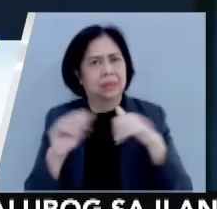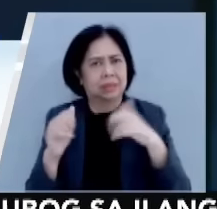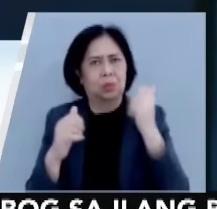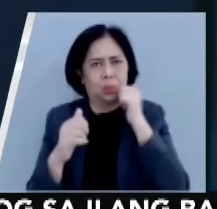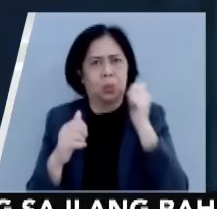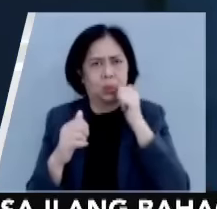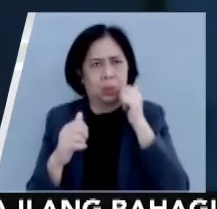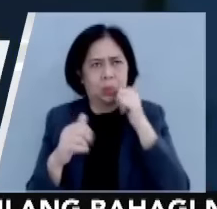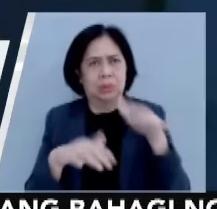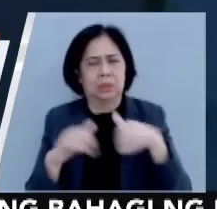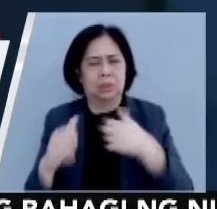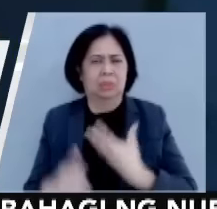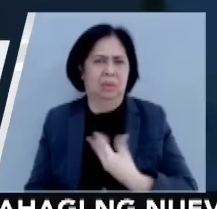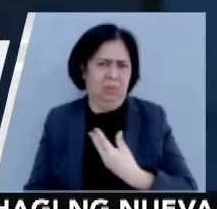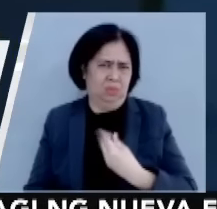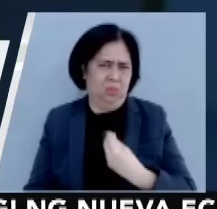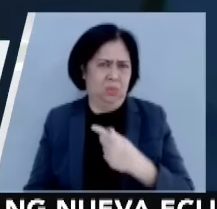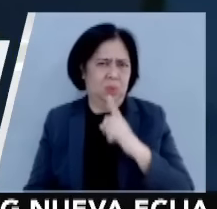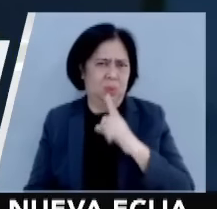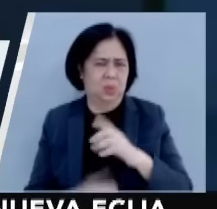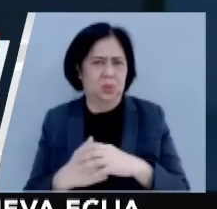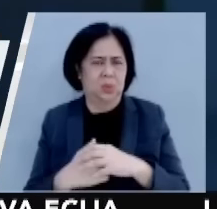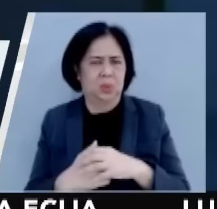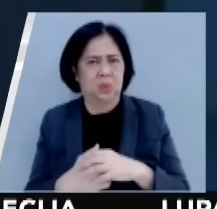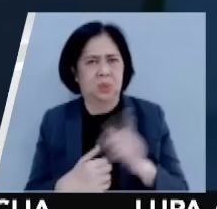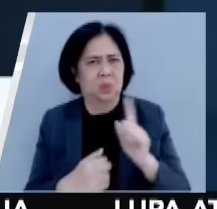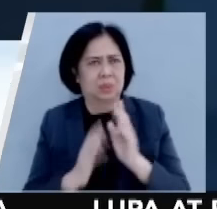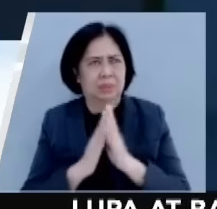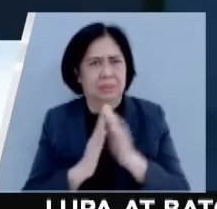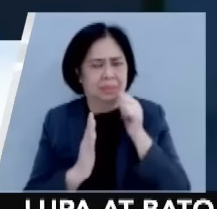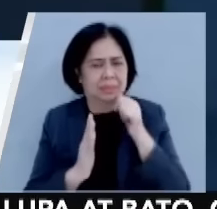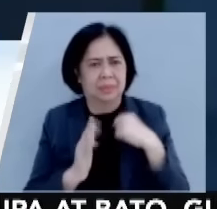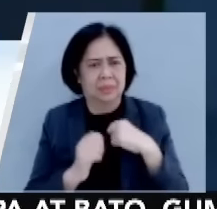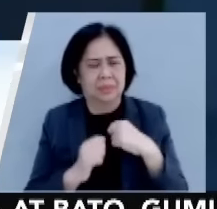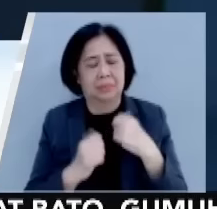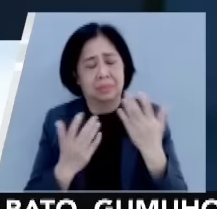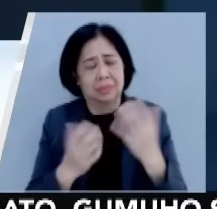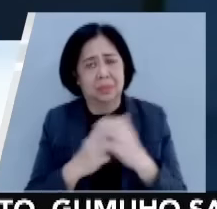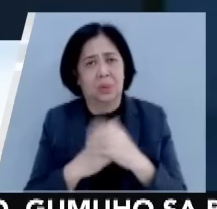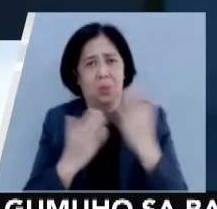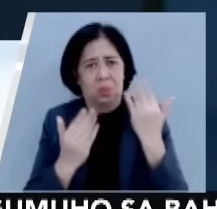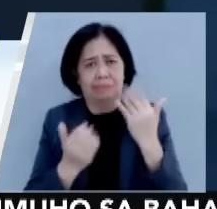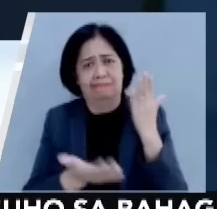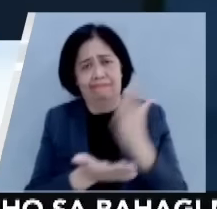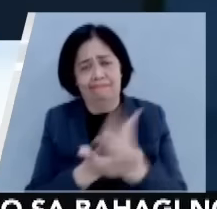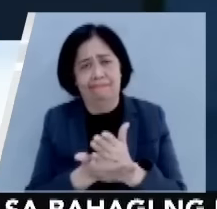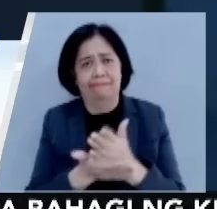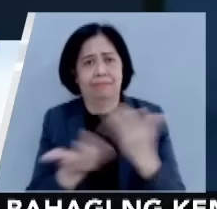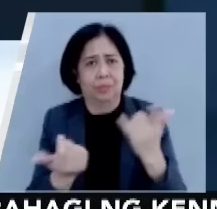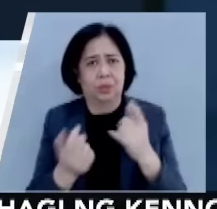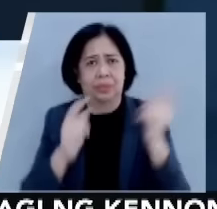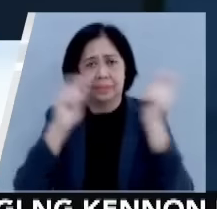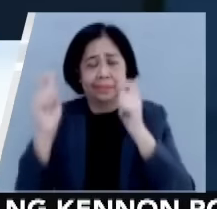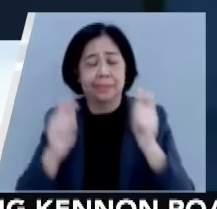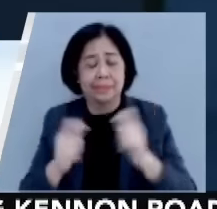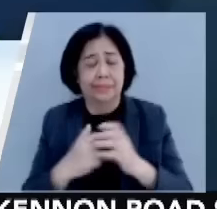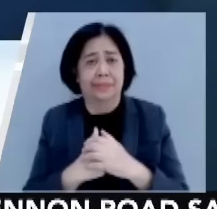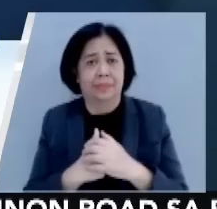Nervous ako, ma'am. Ano po pinagdasal niyo kagabi? Siyempre, hinto na po yung bagyo. Makauwi na